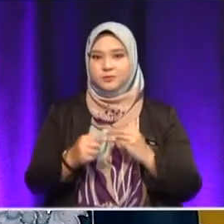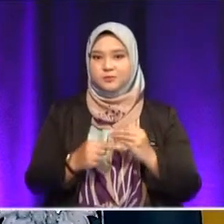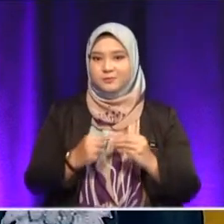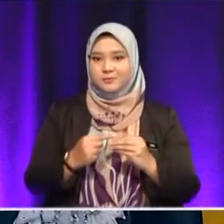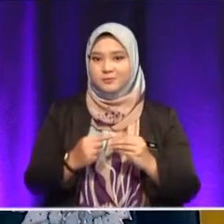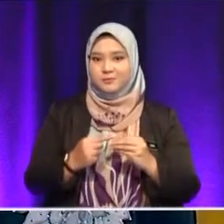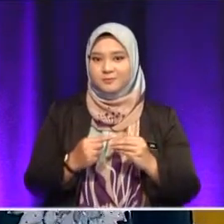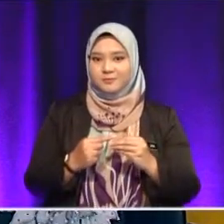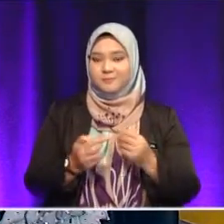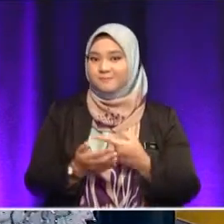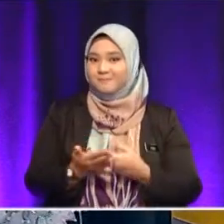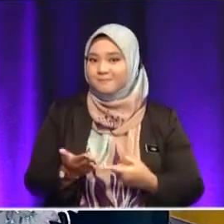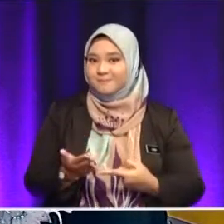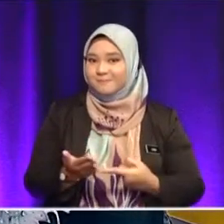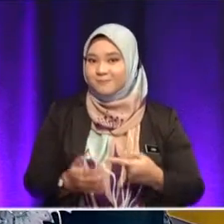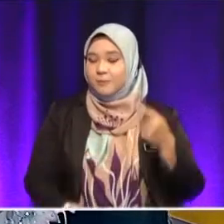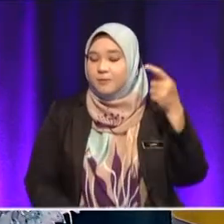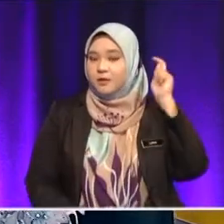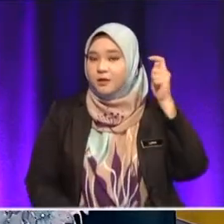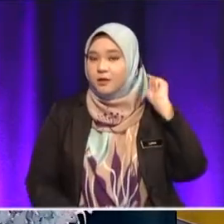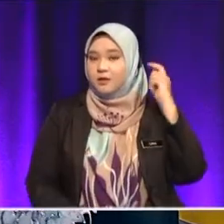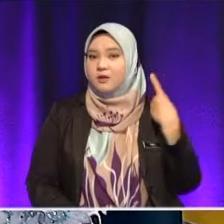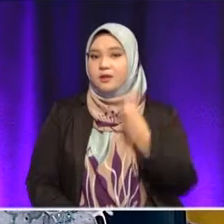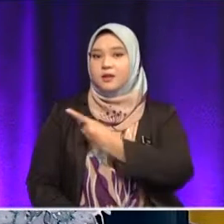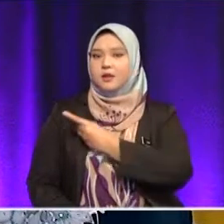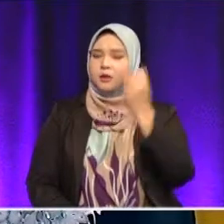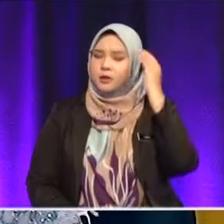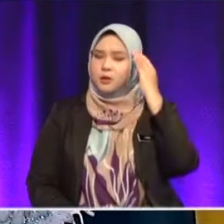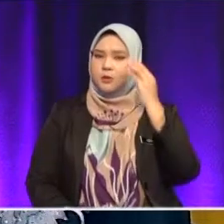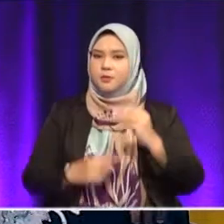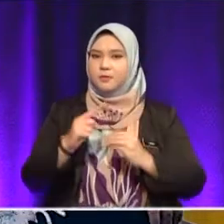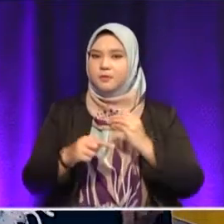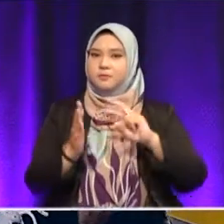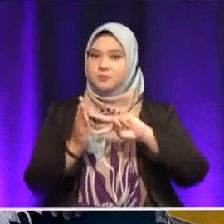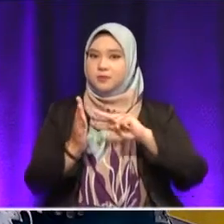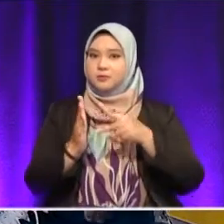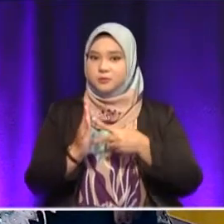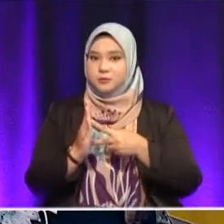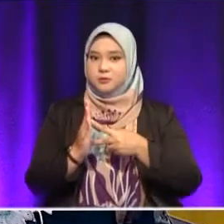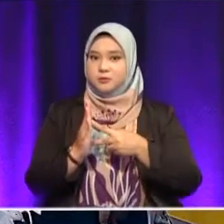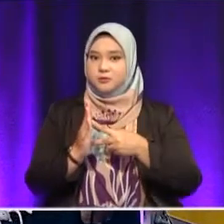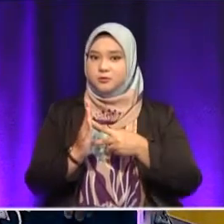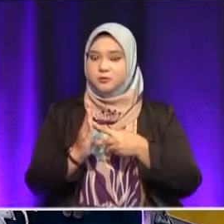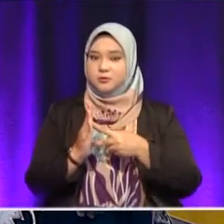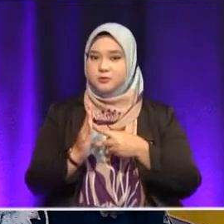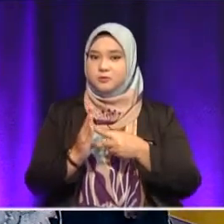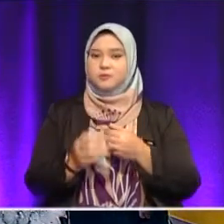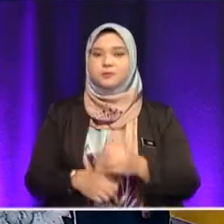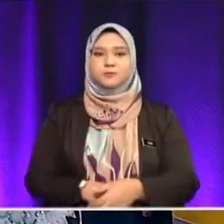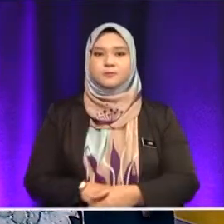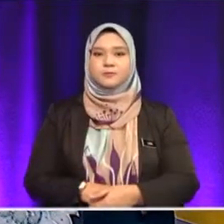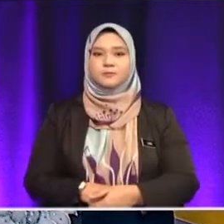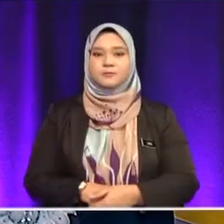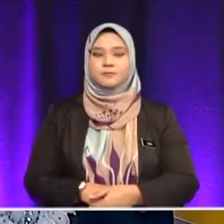pelacurnya sebenarnya di negara kita di Indonesia ada banyak jenis pelancungan ya apa ya